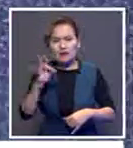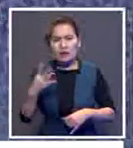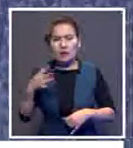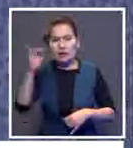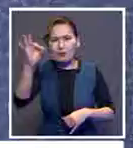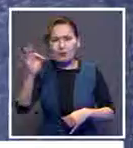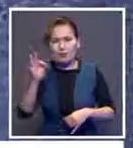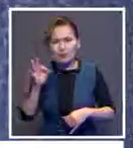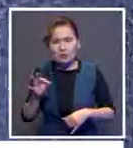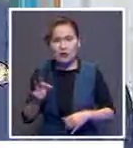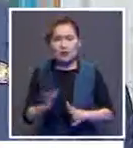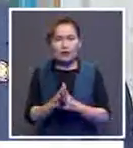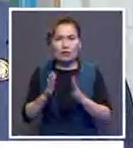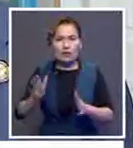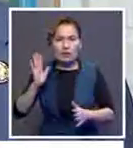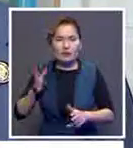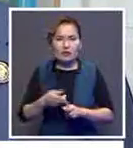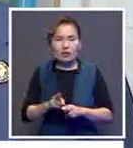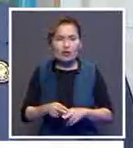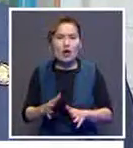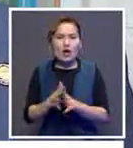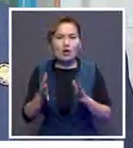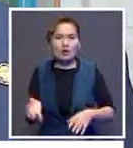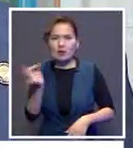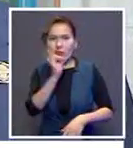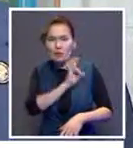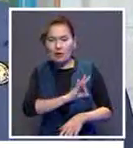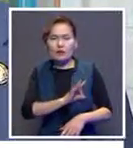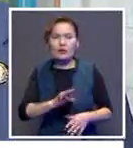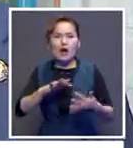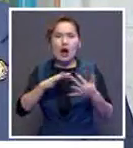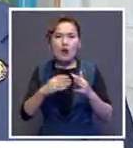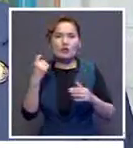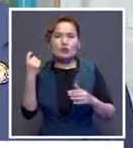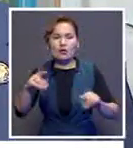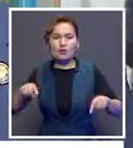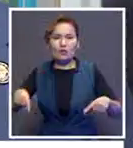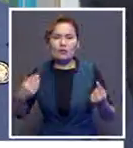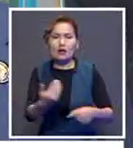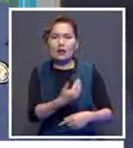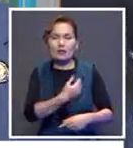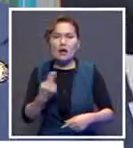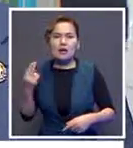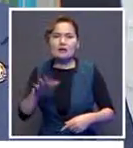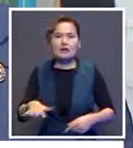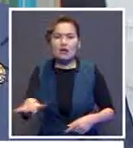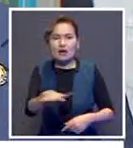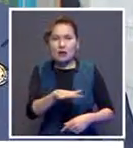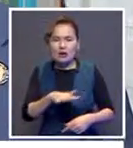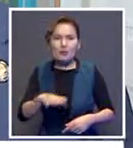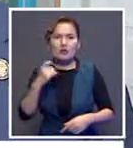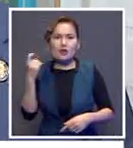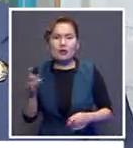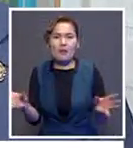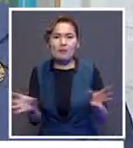35-40% азаяды. Бұл деген үлкен пайда шаруашылықтарға. Осыны біз қазір мына Целиноград ауданындағы шаруашылықтармен бірге